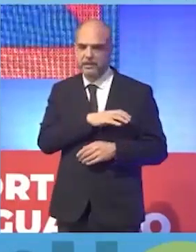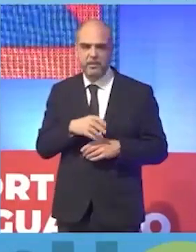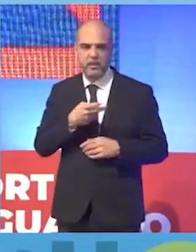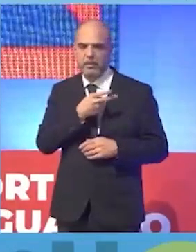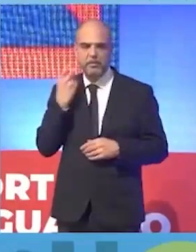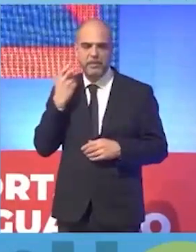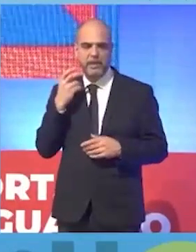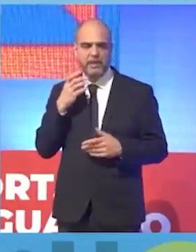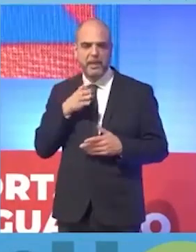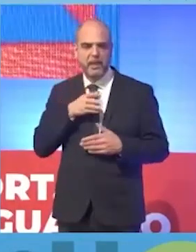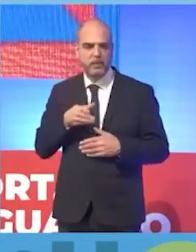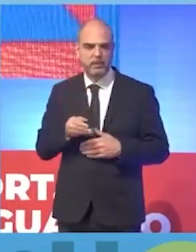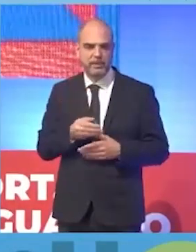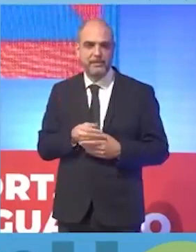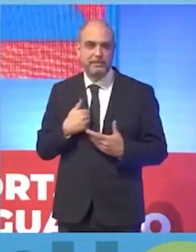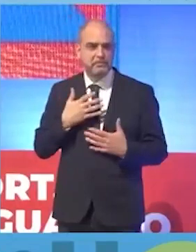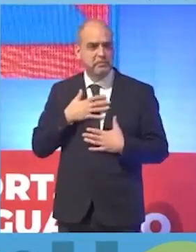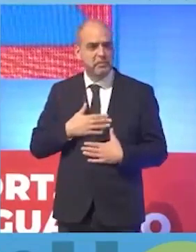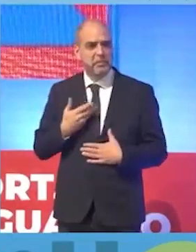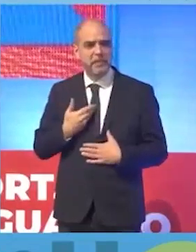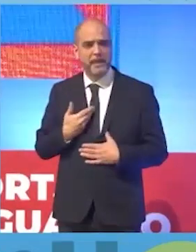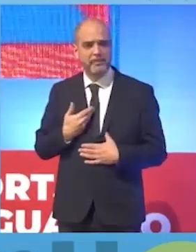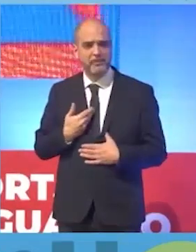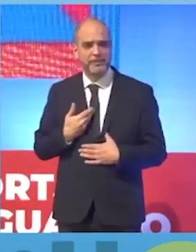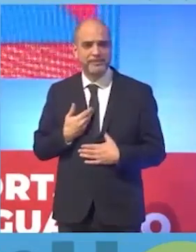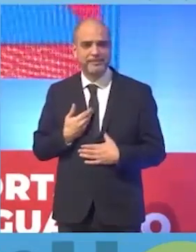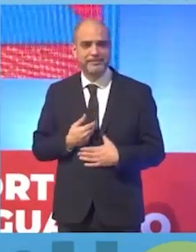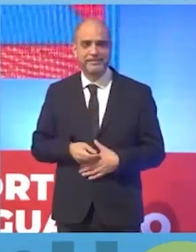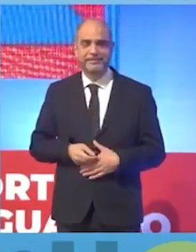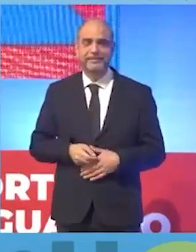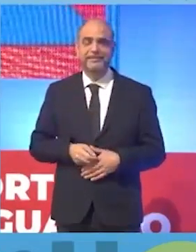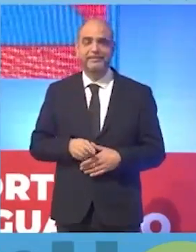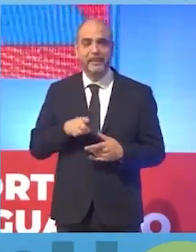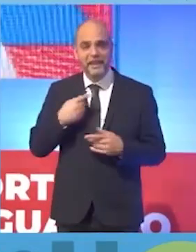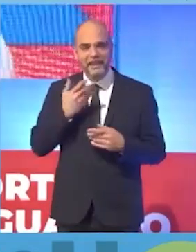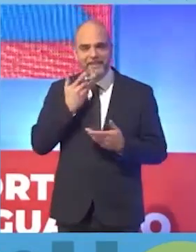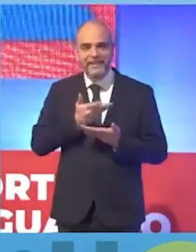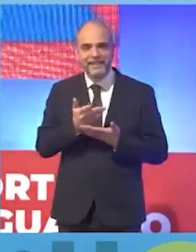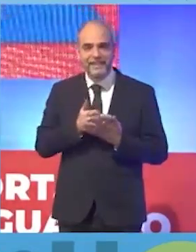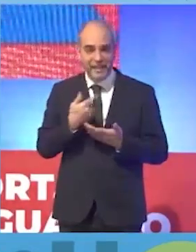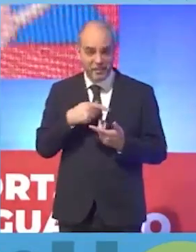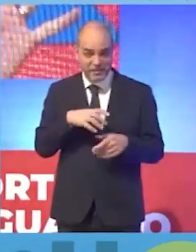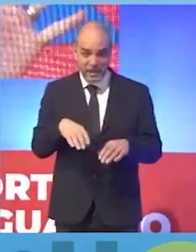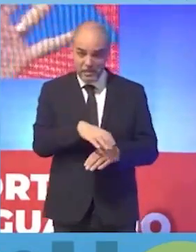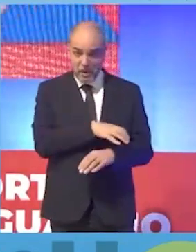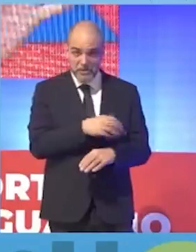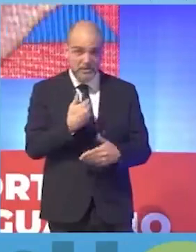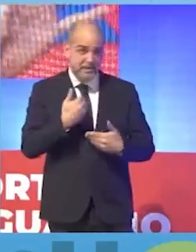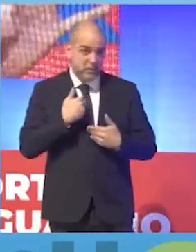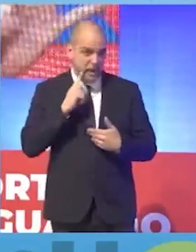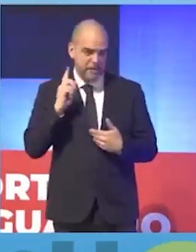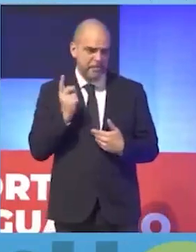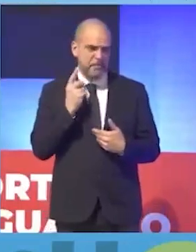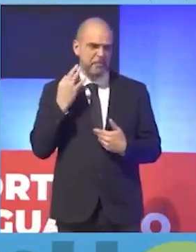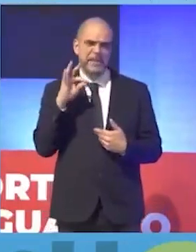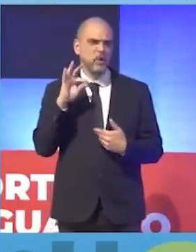Nera, così mi piace. Tra l'altro, un piccolo dettaglio: questa protesi, che è la migliore secondo me che c'è sul